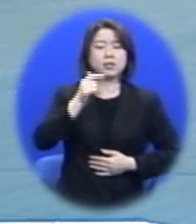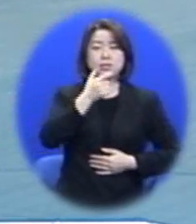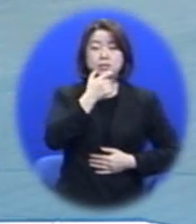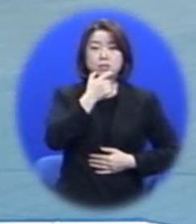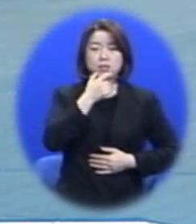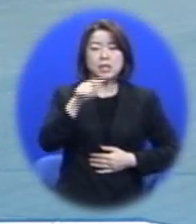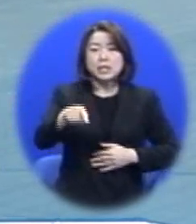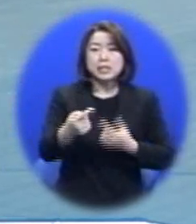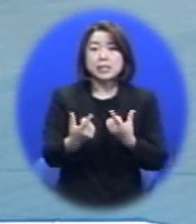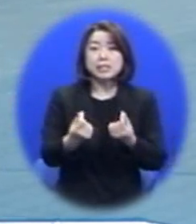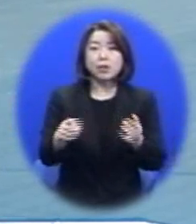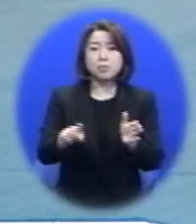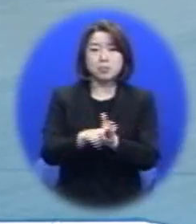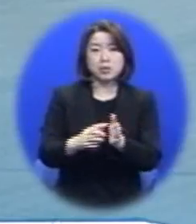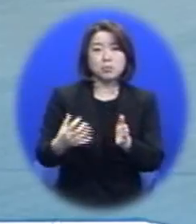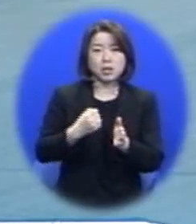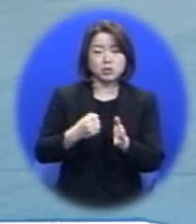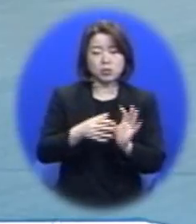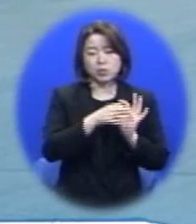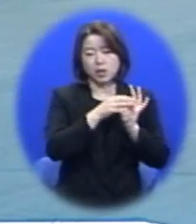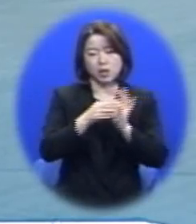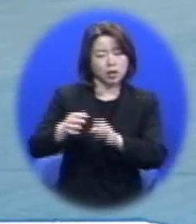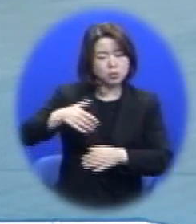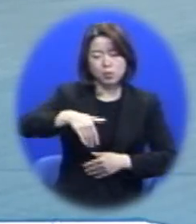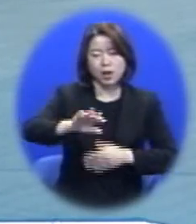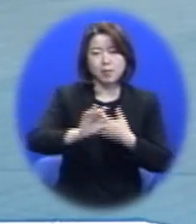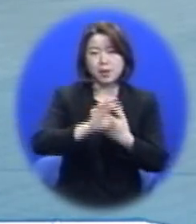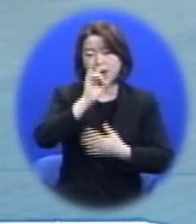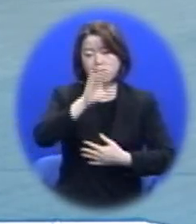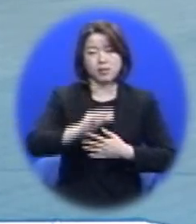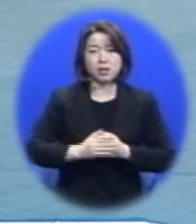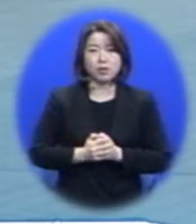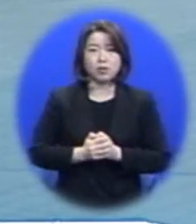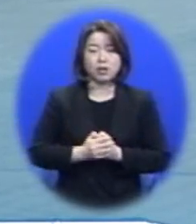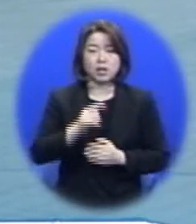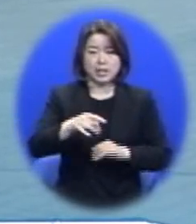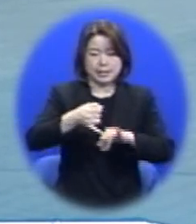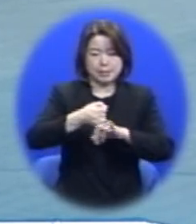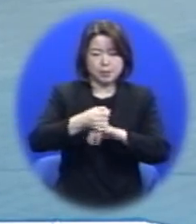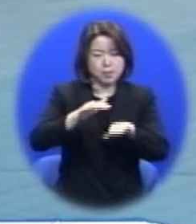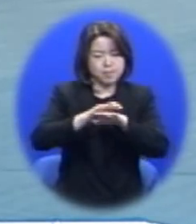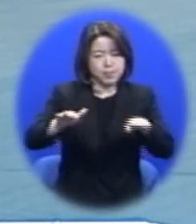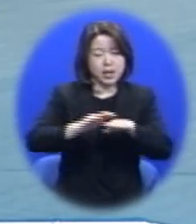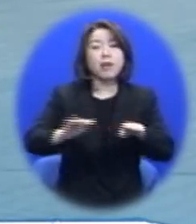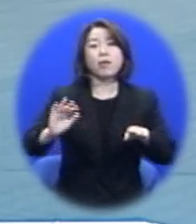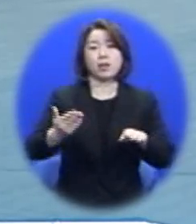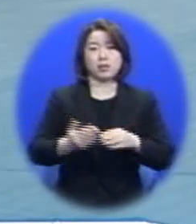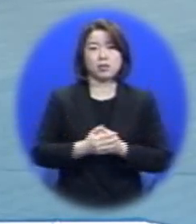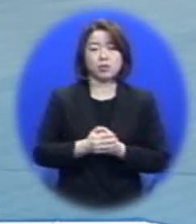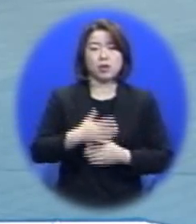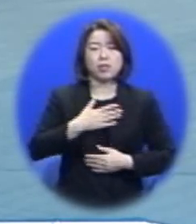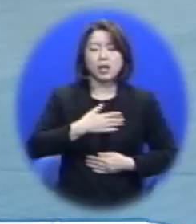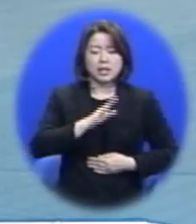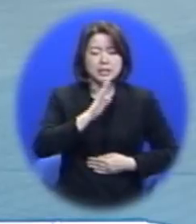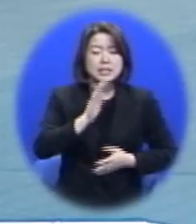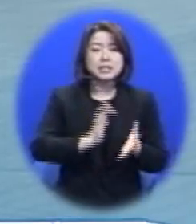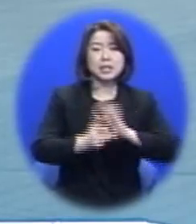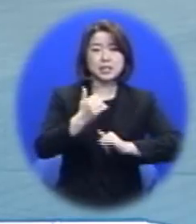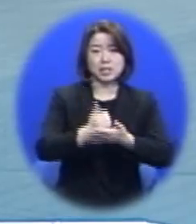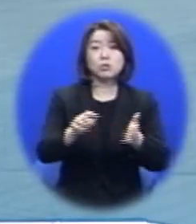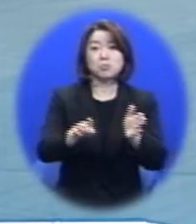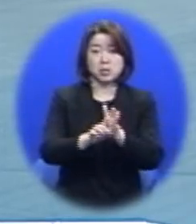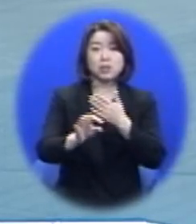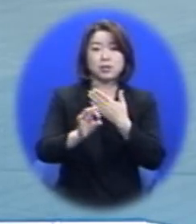이런 믿음으로 계속 가면 안 되는 겁니다. 이건 반드시 해결해야 되는 겁니다. 내가 진짜 예수를 믿었다면